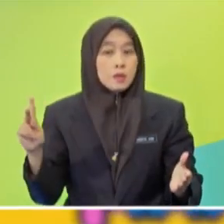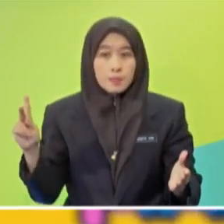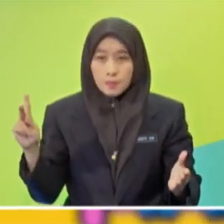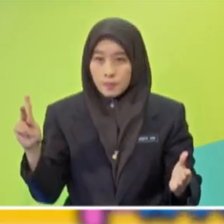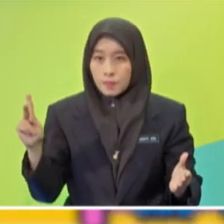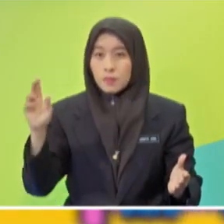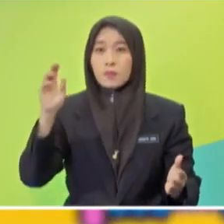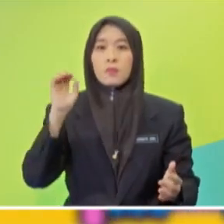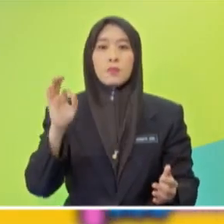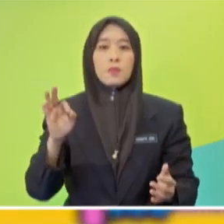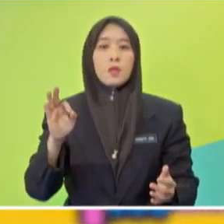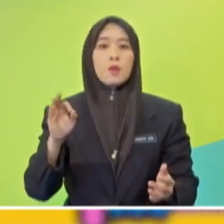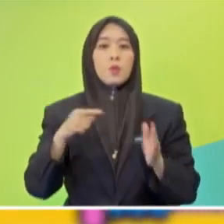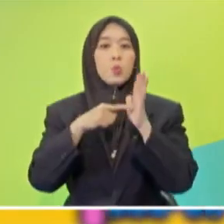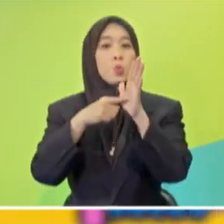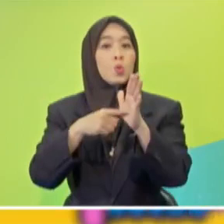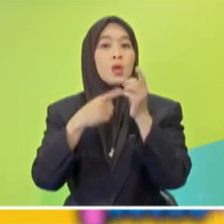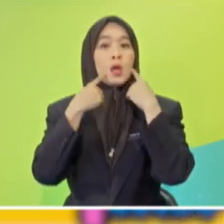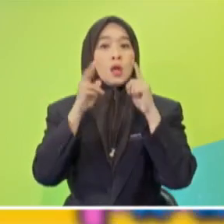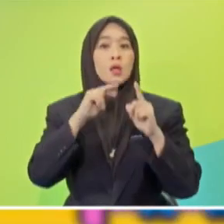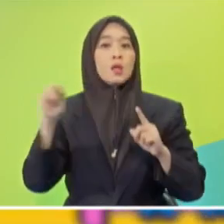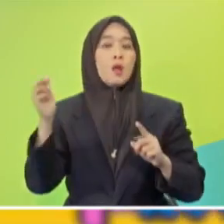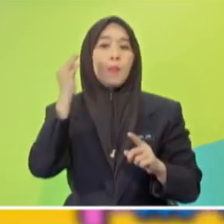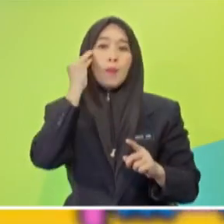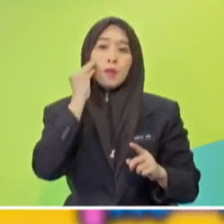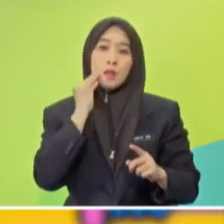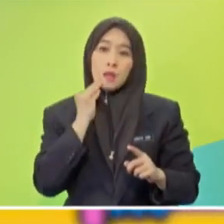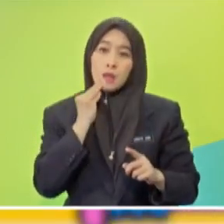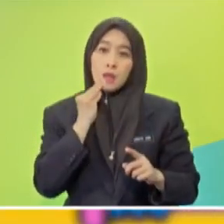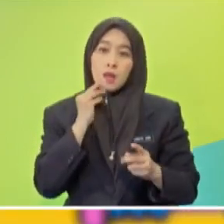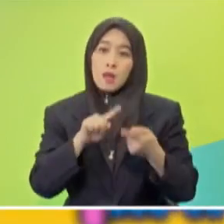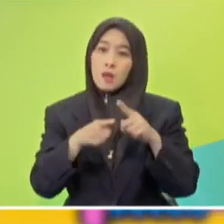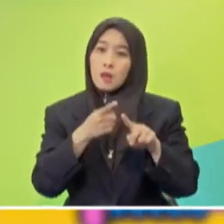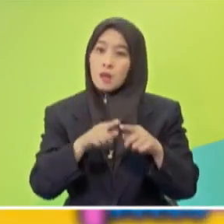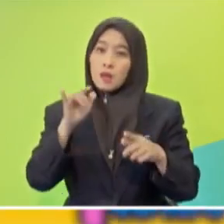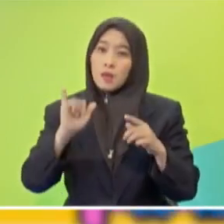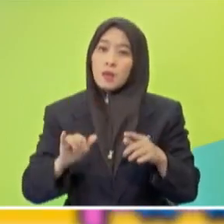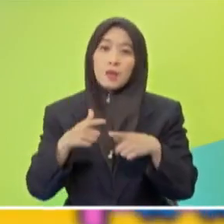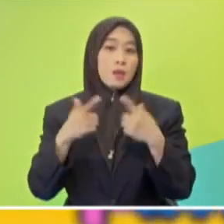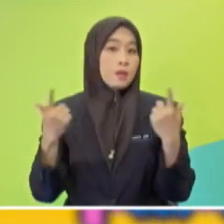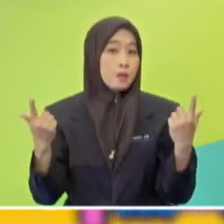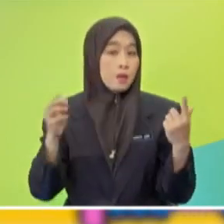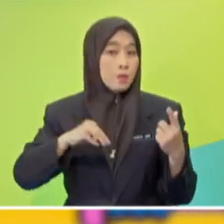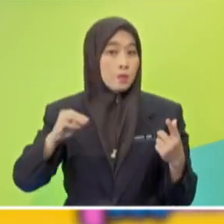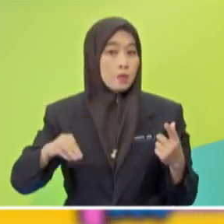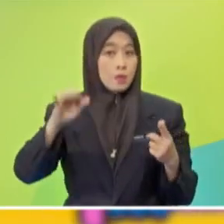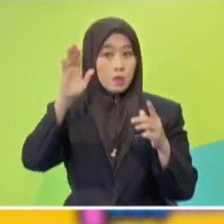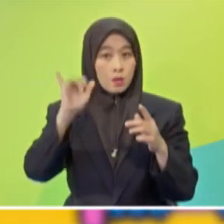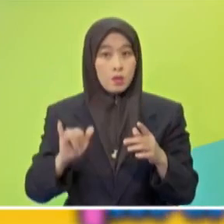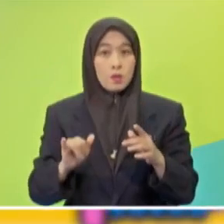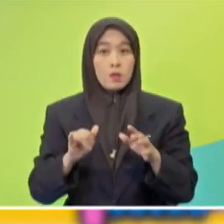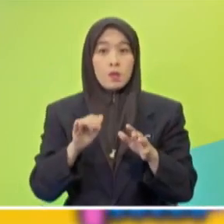Oke beri Tunjukkan jawabannya Sarah dan juga iya rata-rasanya lain mudah-muri di rumah juga